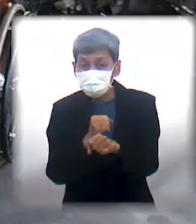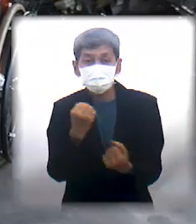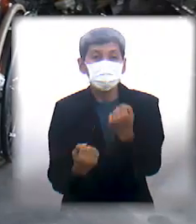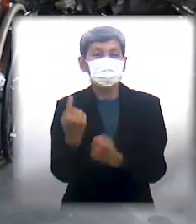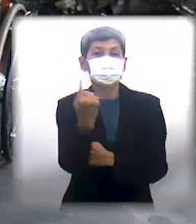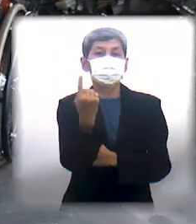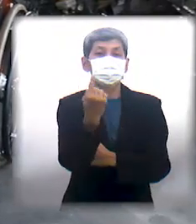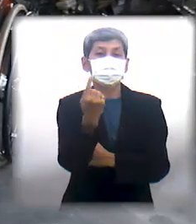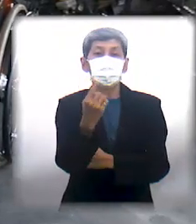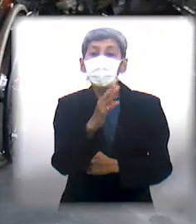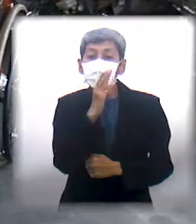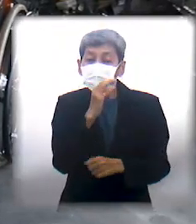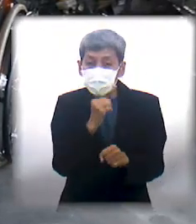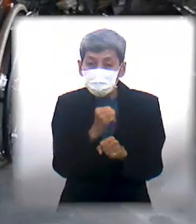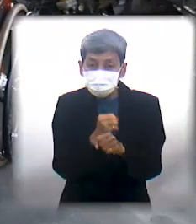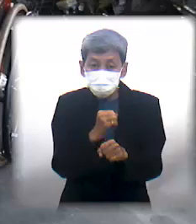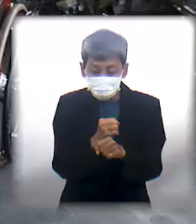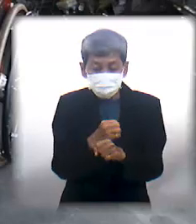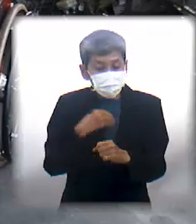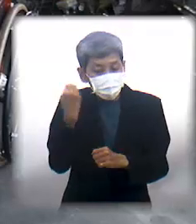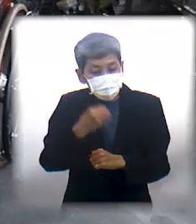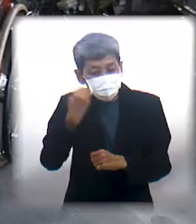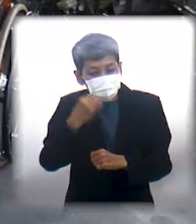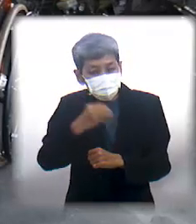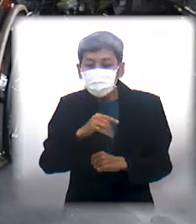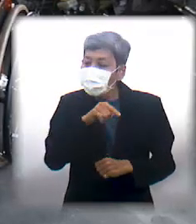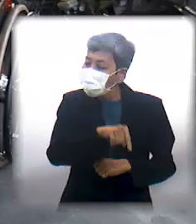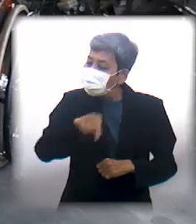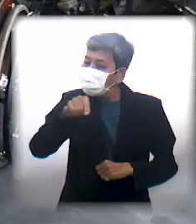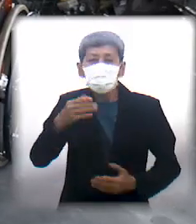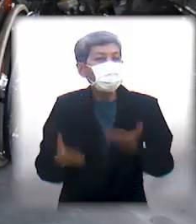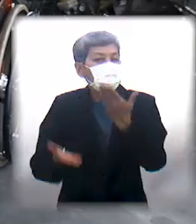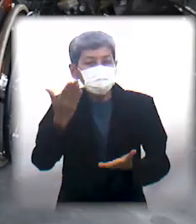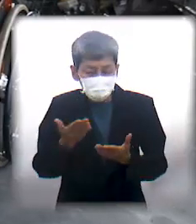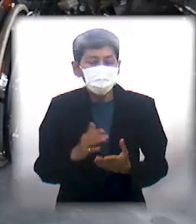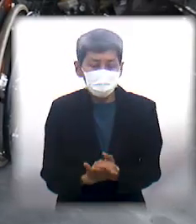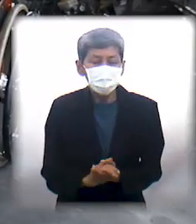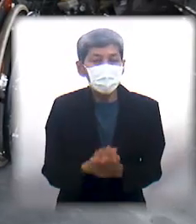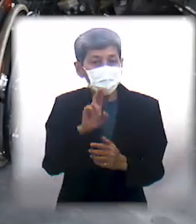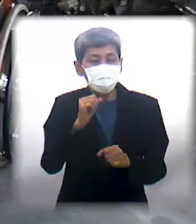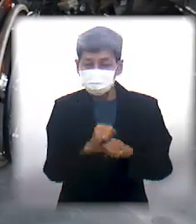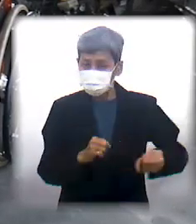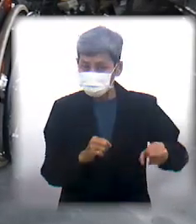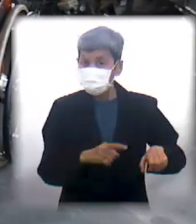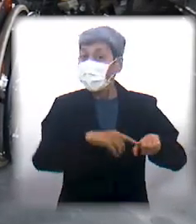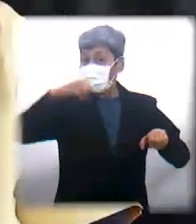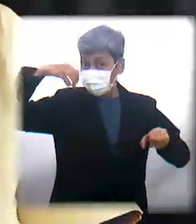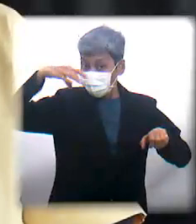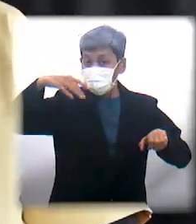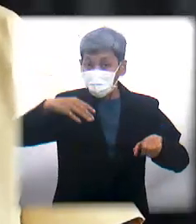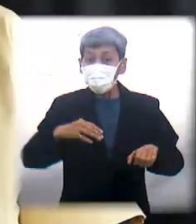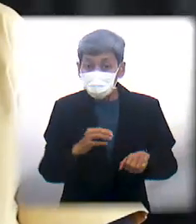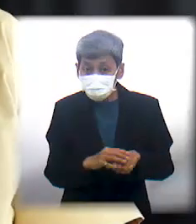แค่คันเดียวแต่ถ้าผมลองนี้ได้ชินมือเงี้ยผมสามารถไปคันไหนก็ได้ครับ โอ้ ถ้าเป็นระบบเกียร์โตครับ